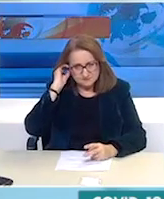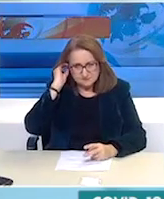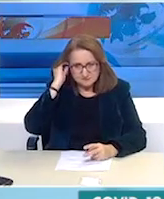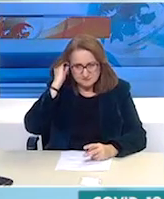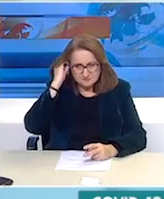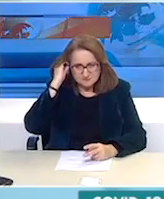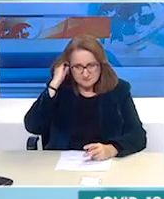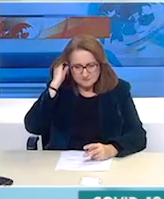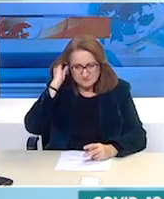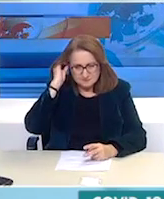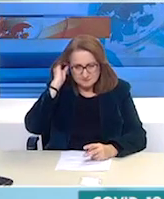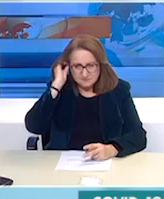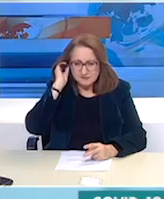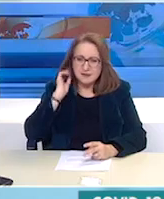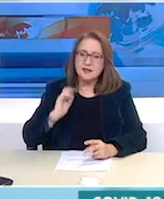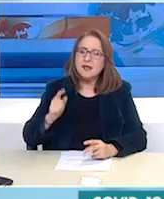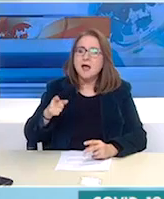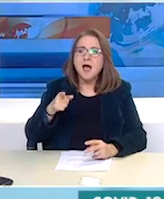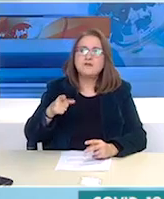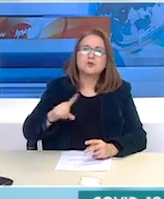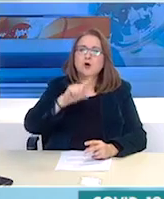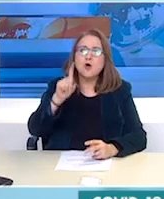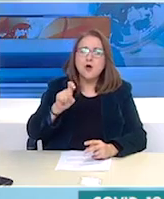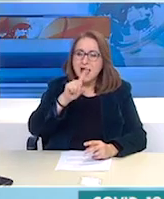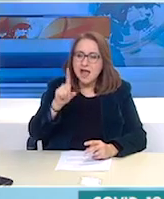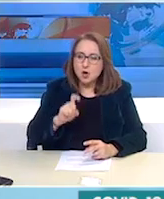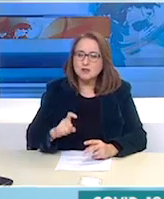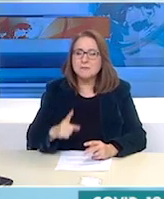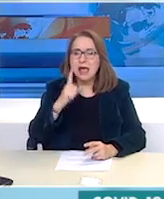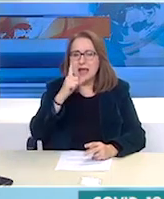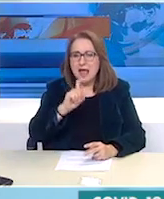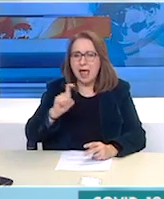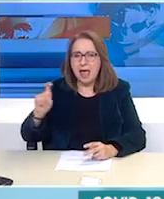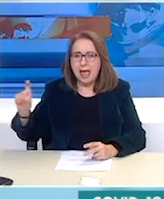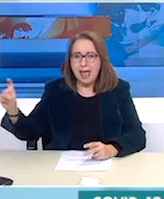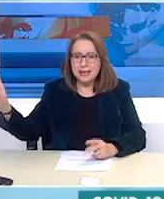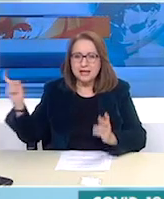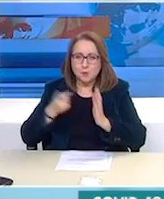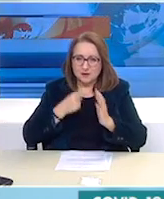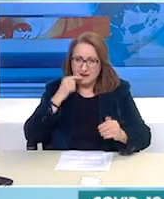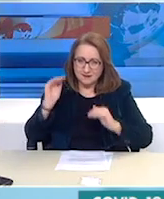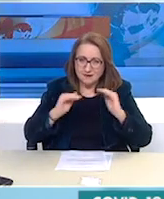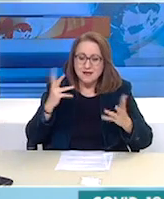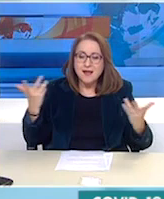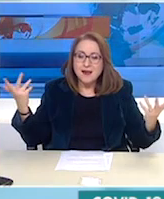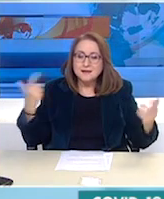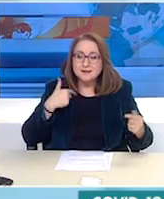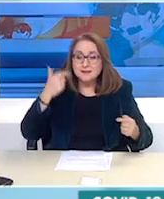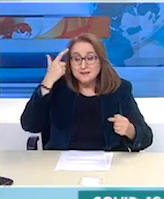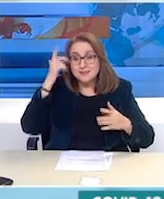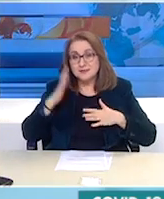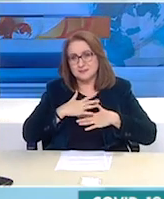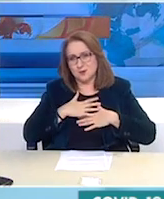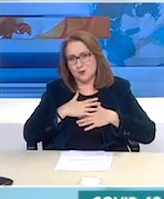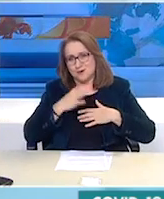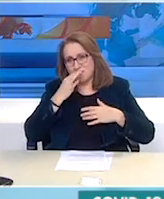δολαρίων ή ευρώ, όπως θέλετε πέστε το. Πιστέψτε με, αυτή τη στιγμή με τίποτα δεν θα ήθελα να είχα καταστροφικές εικόνες στη χώρα